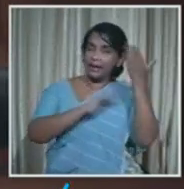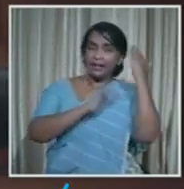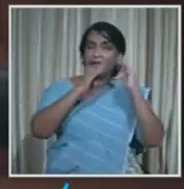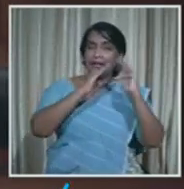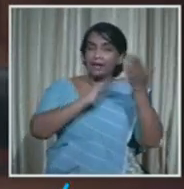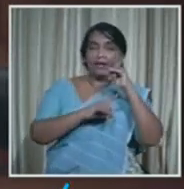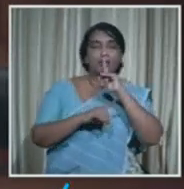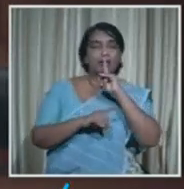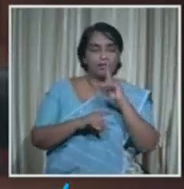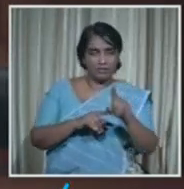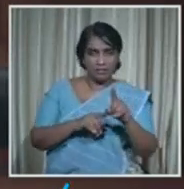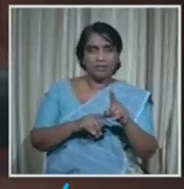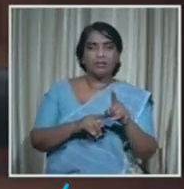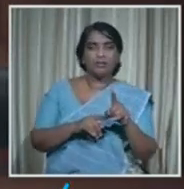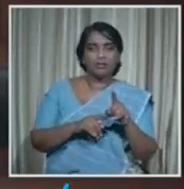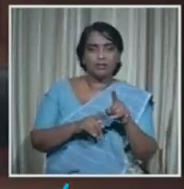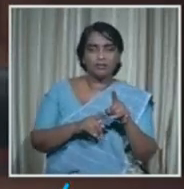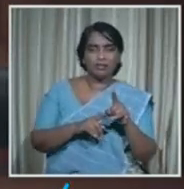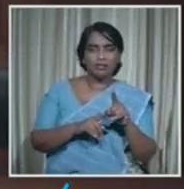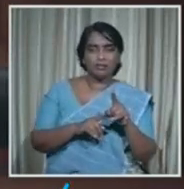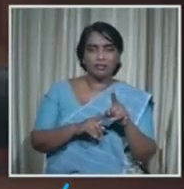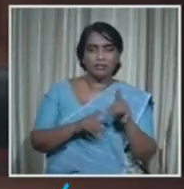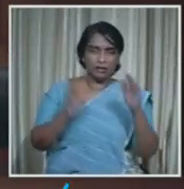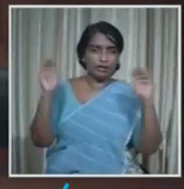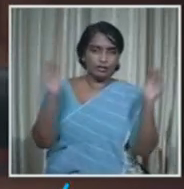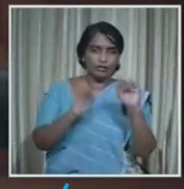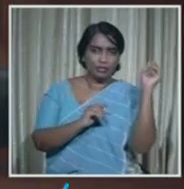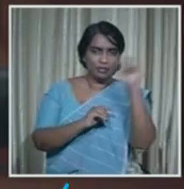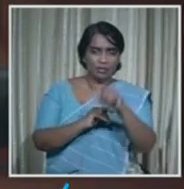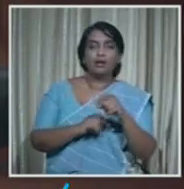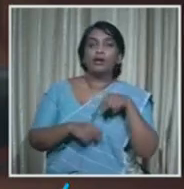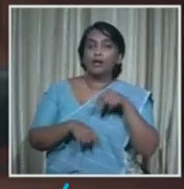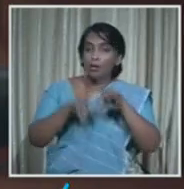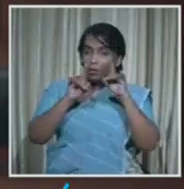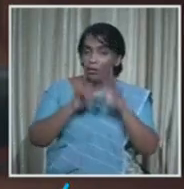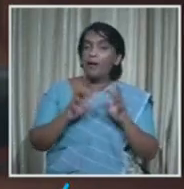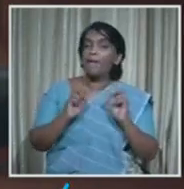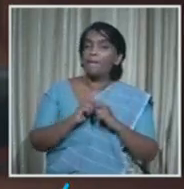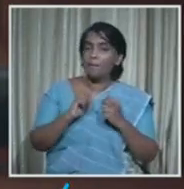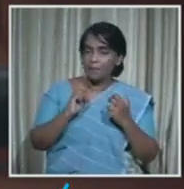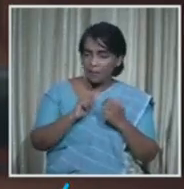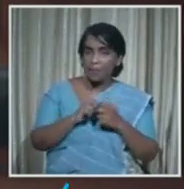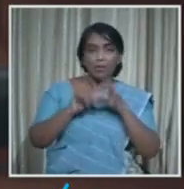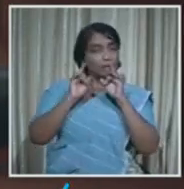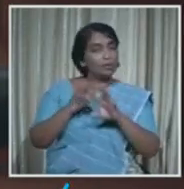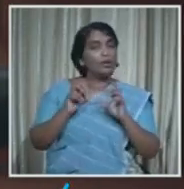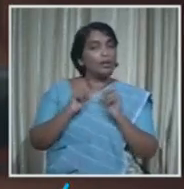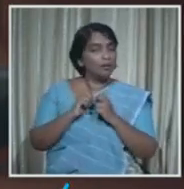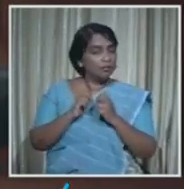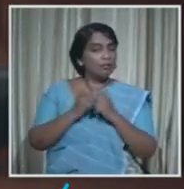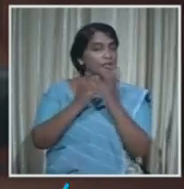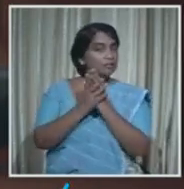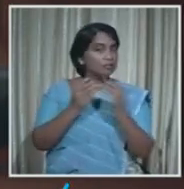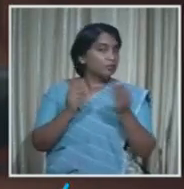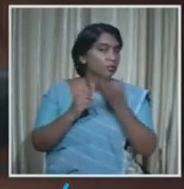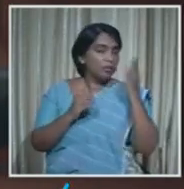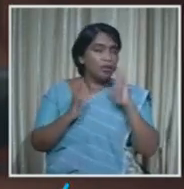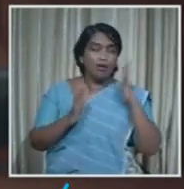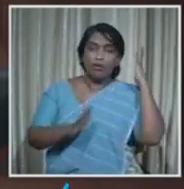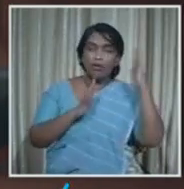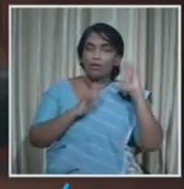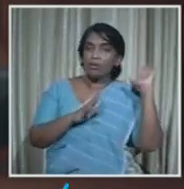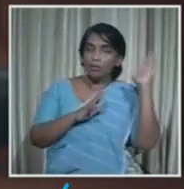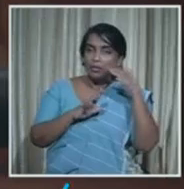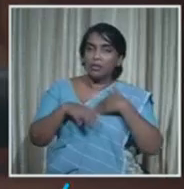කරන්නේ. ඒ නිසා දැන් ඒ නිසා මෙවැනි අර්බුදයකදී මෙවැනි අර්බුදයකට විසඳිය හැකි වන්නේ ලෝකේ පුරාවටම